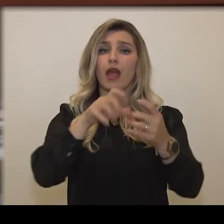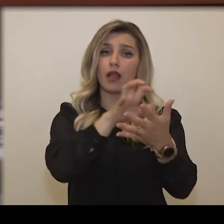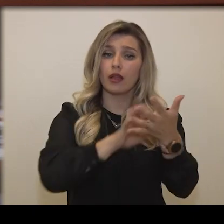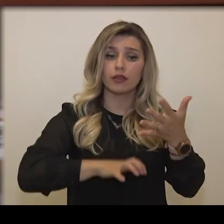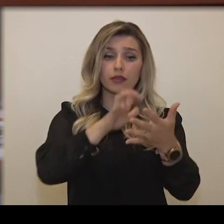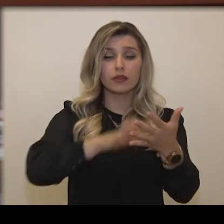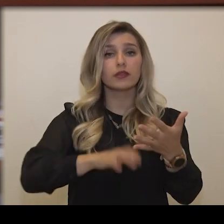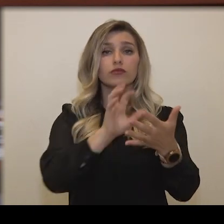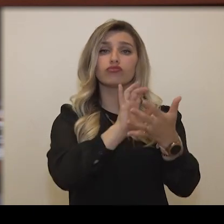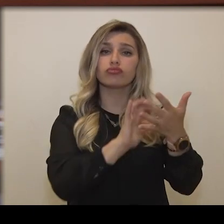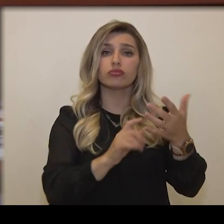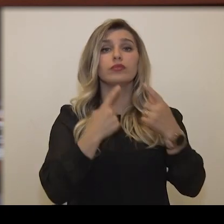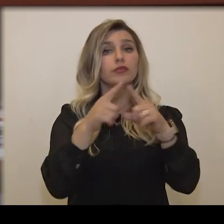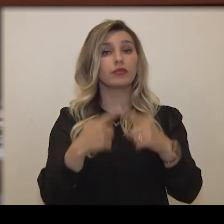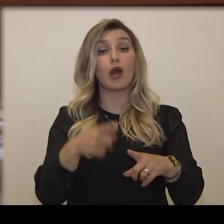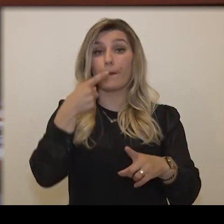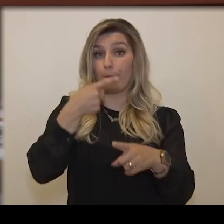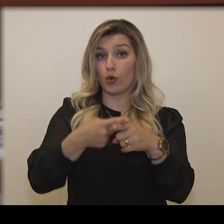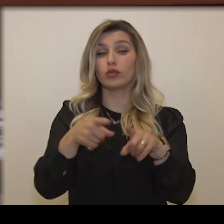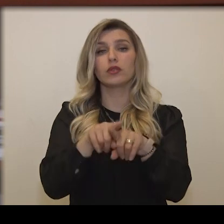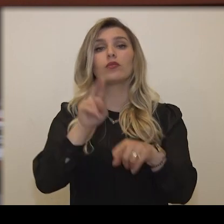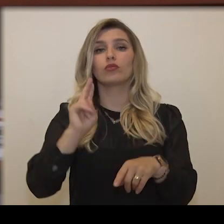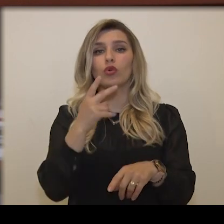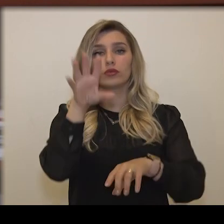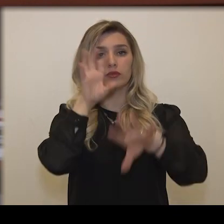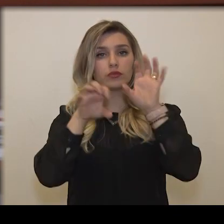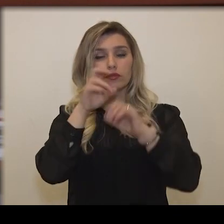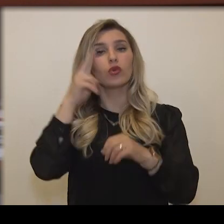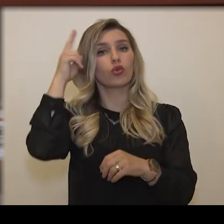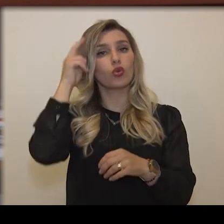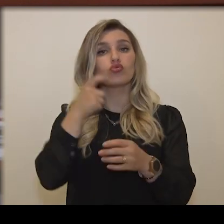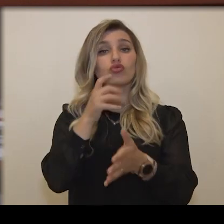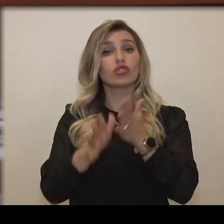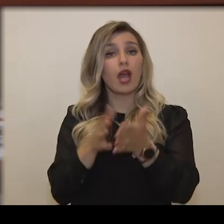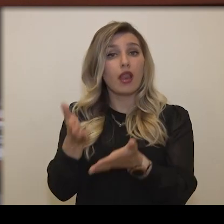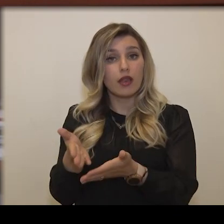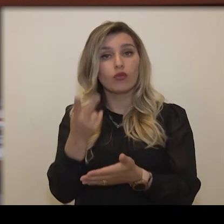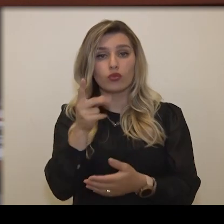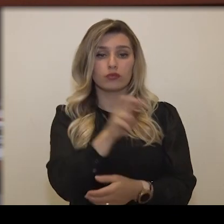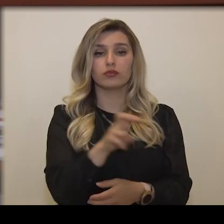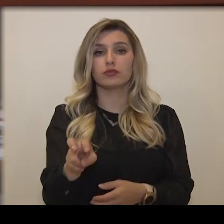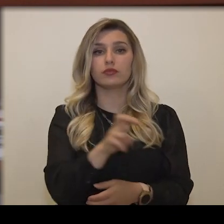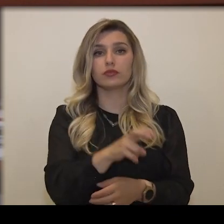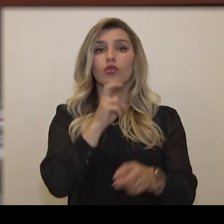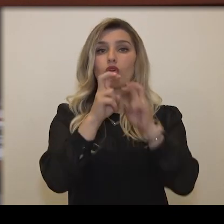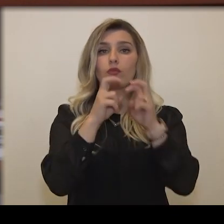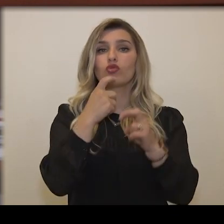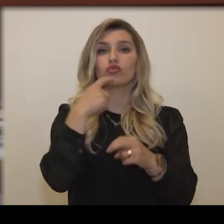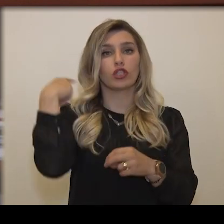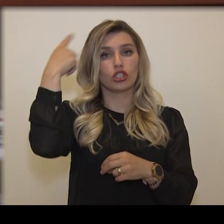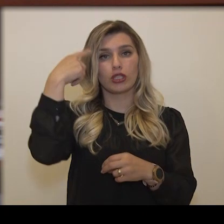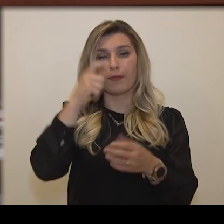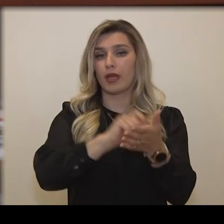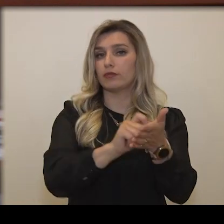cilat ata i kanë, edhe kanë me arrit, do me thënë, edhe me kënjohë gjuhën e shenjave, edhe me komuniku në gjuhën shqipe në